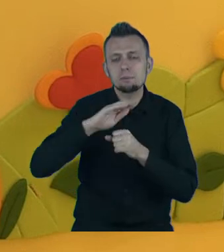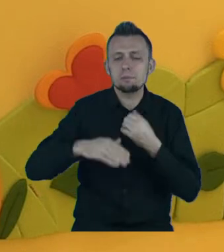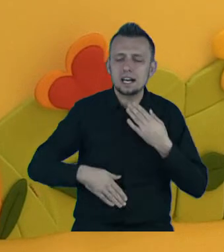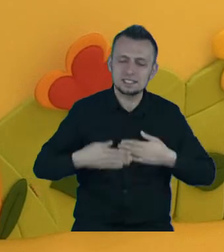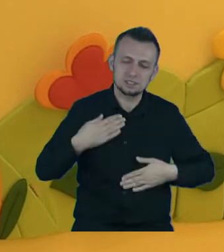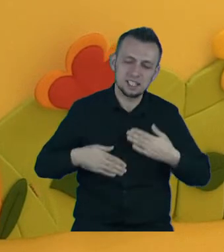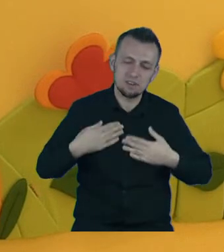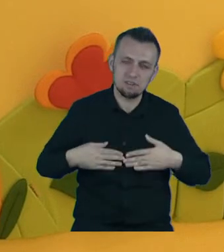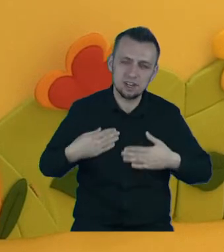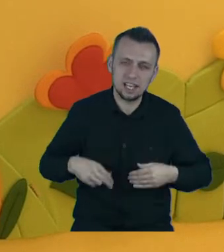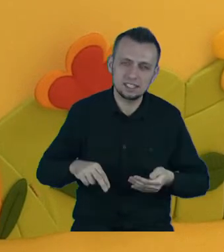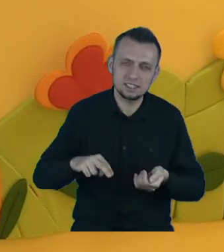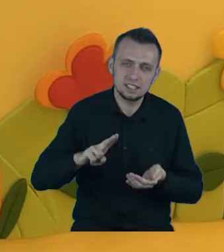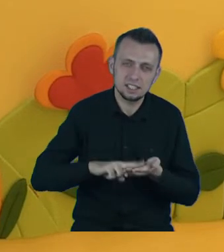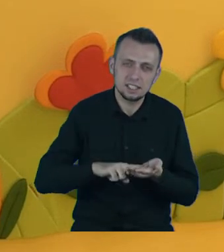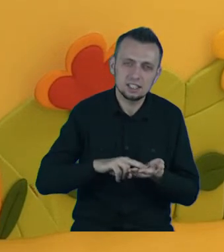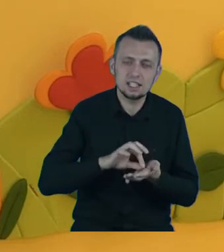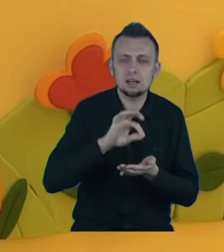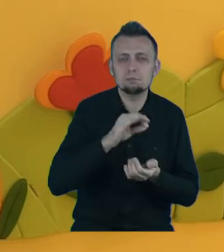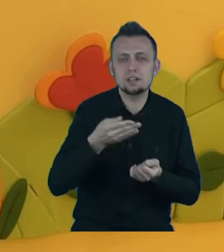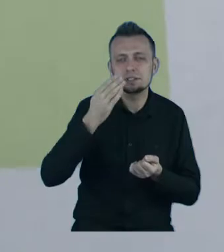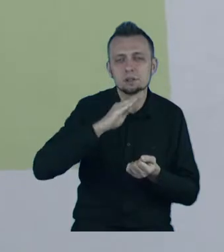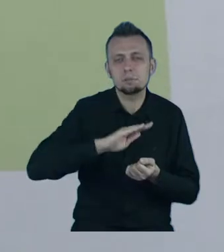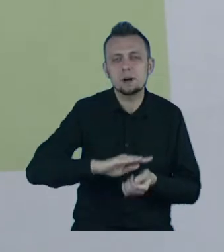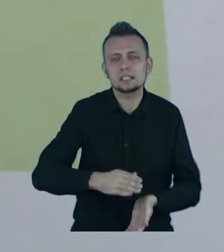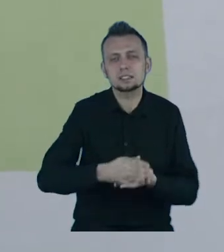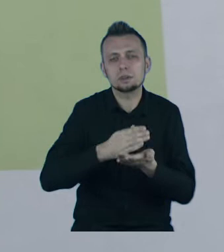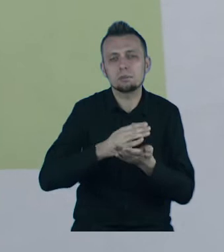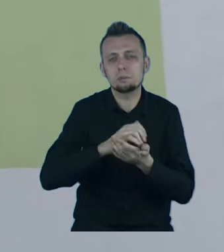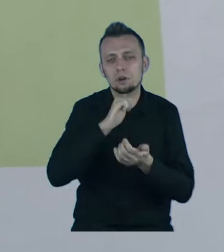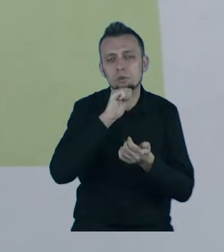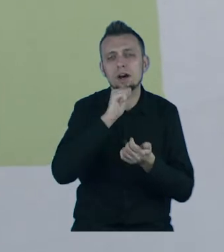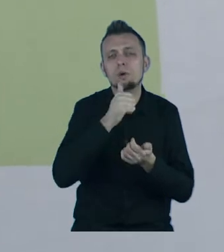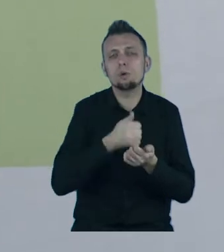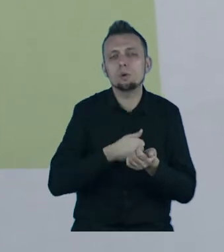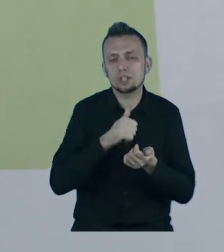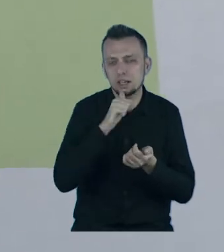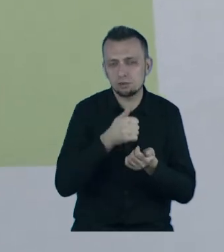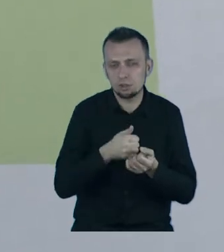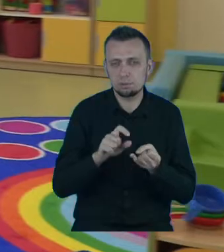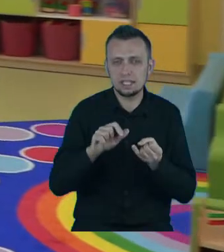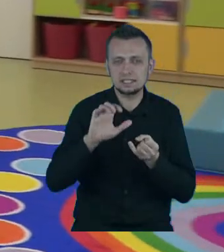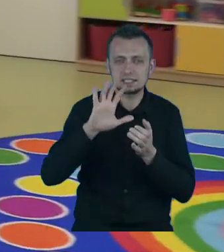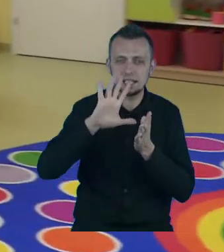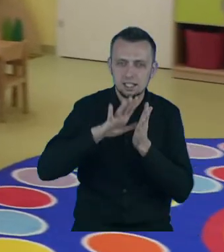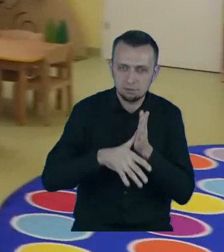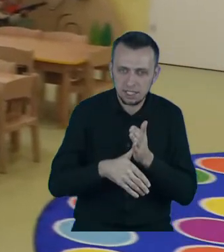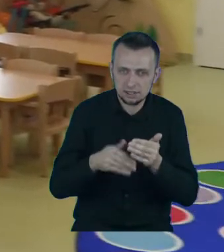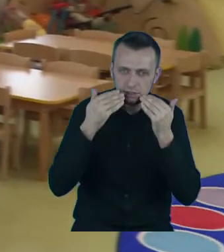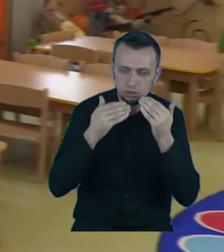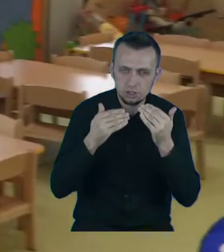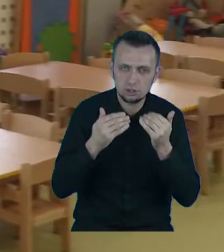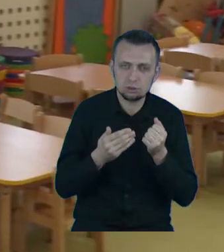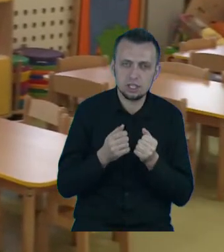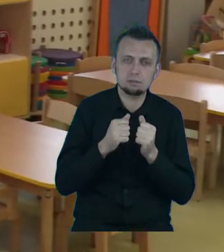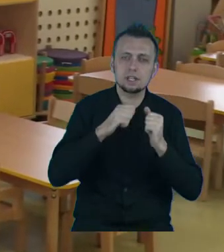pewno bardzo dużo tutaj wspomogła Unia, miasto, za co bardzo dziękujemy, ponieważ te kolorowe zabawki, to wszystko dzieciaków